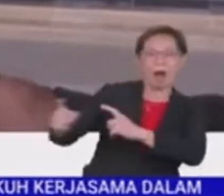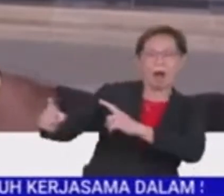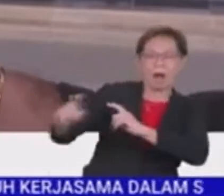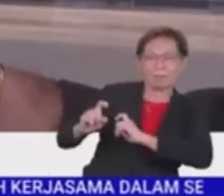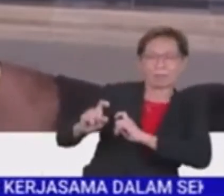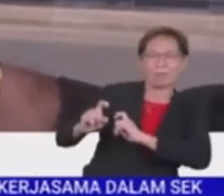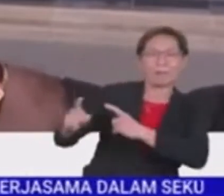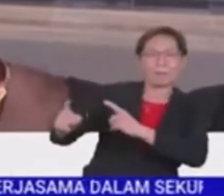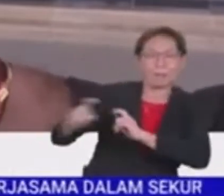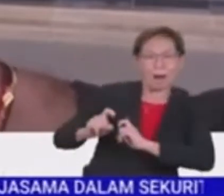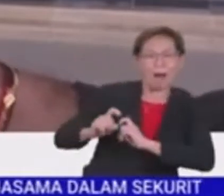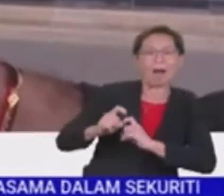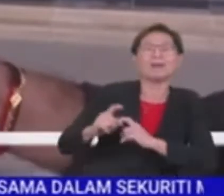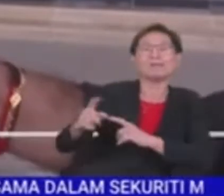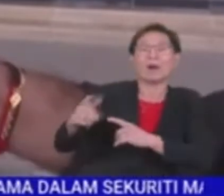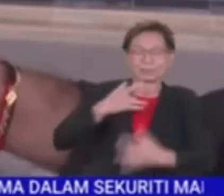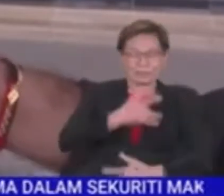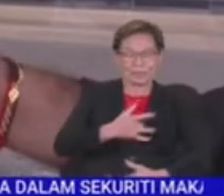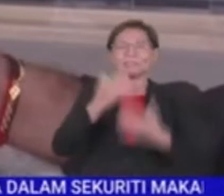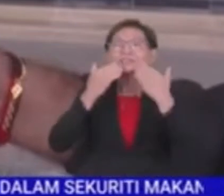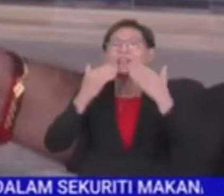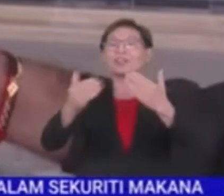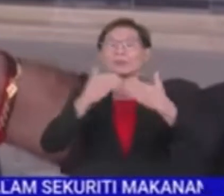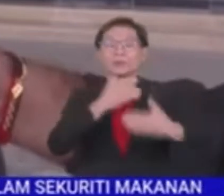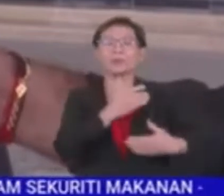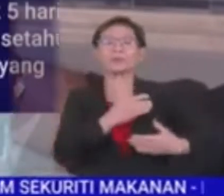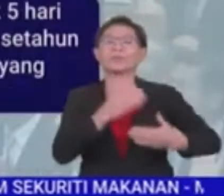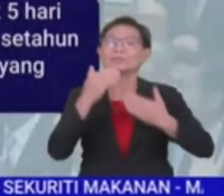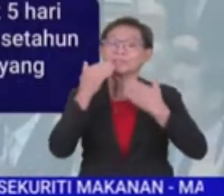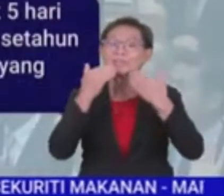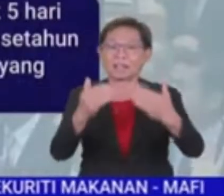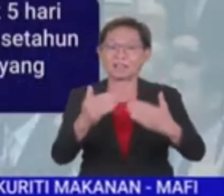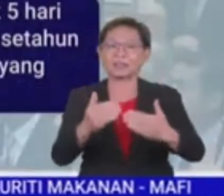menghargai jasa frontliners especially.